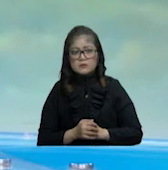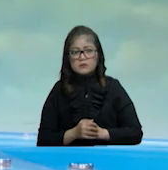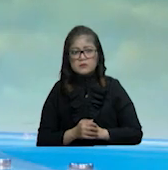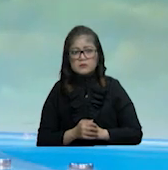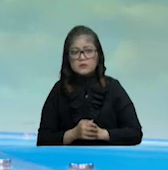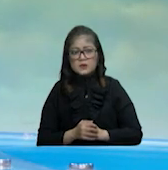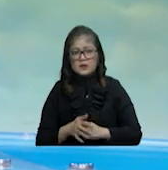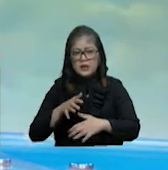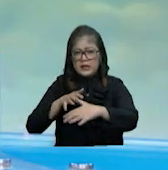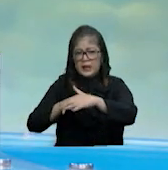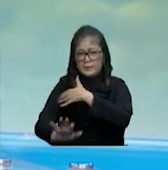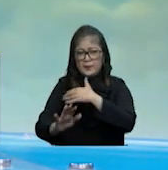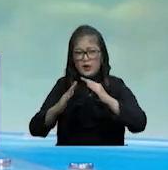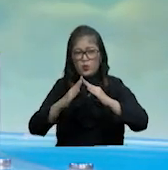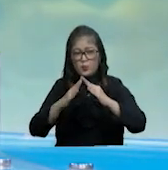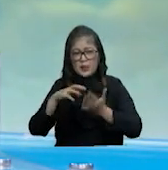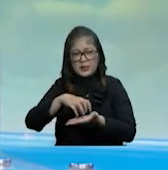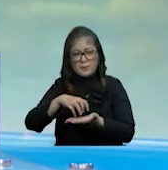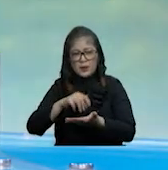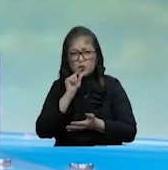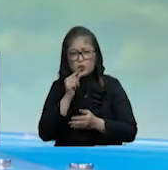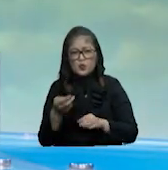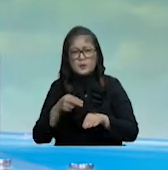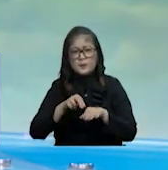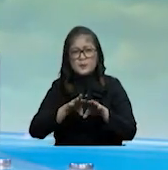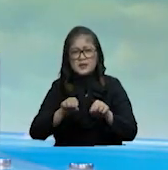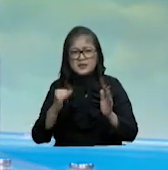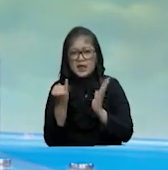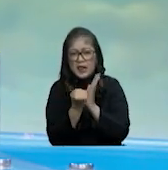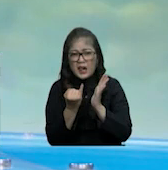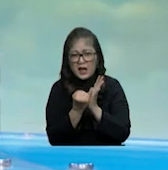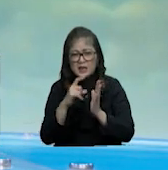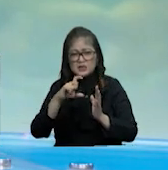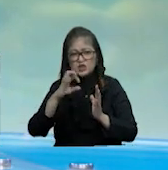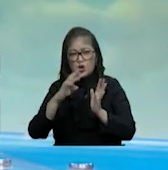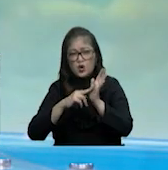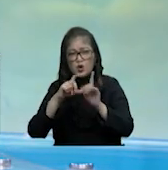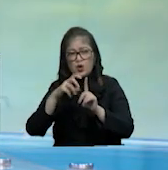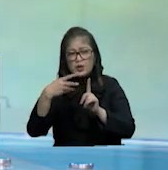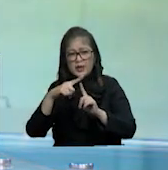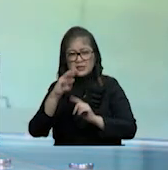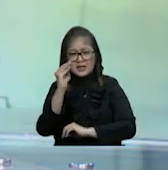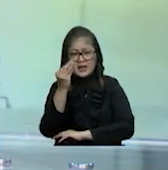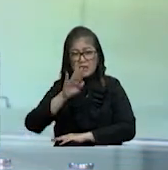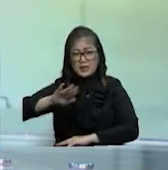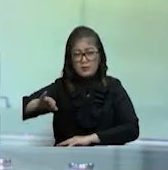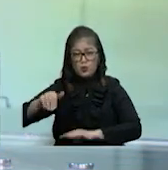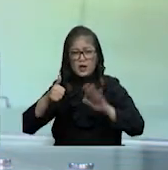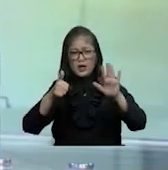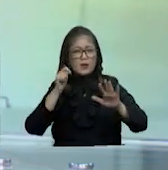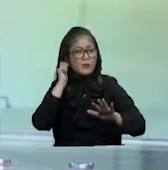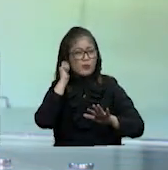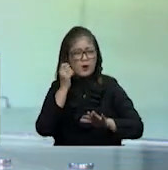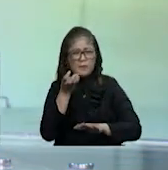petugas menggerebek rumah yang dijadikan tempat penampungan pekerja migran ilegal di kawasan Condet Jakarta Timur 6 wanita yang akan dikirim